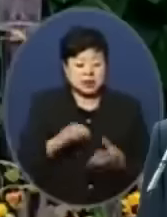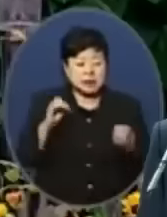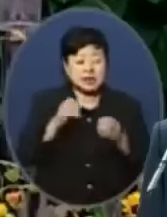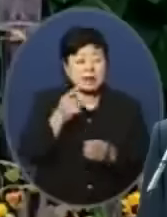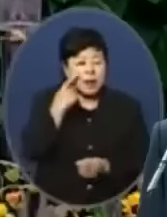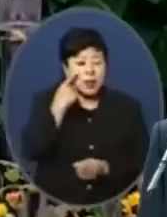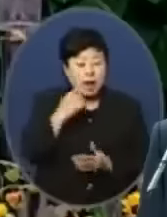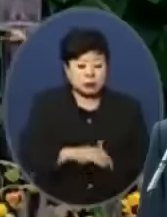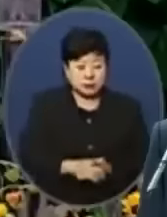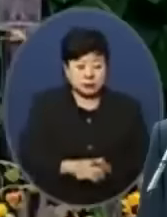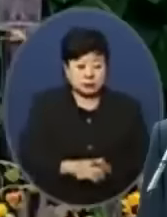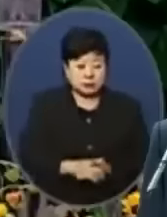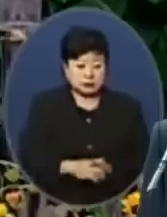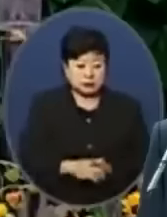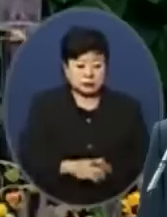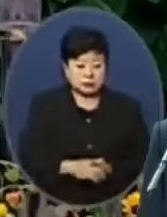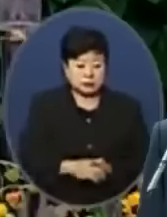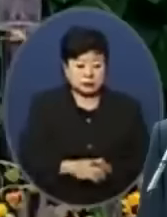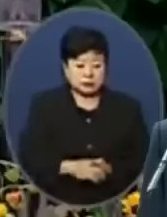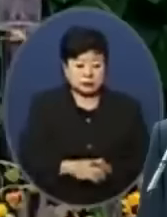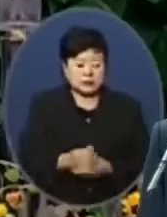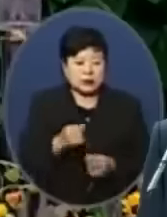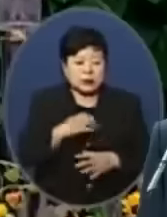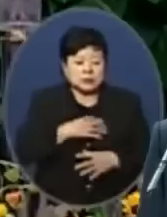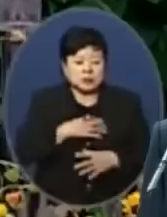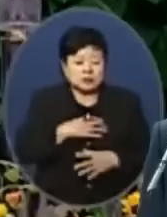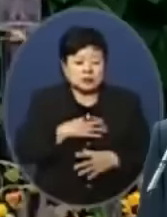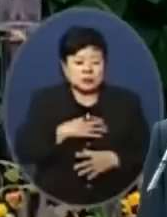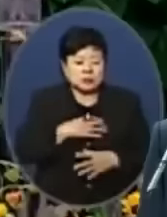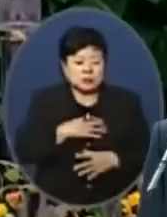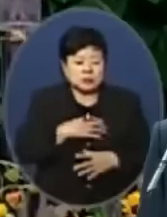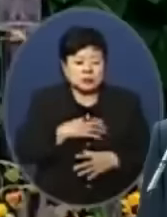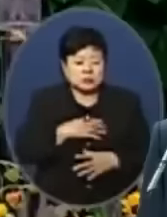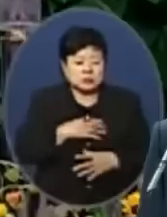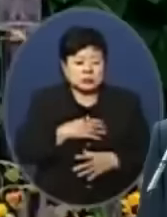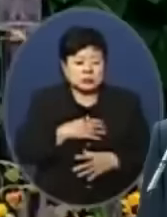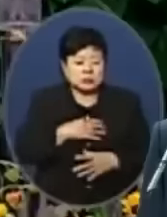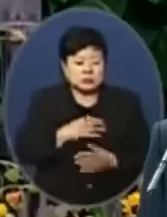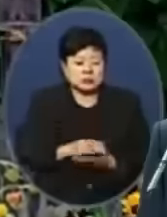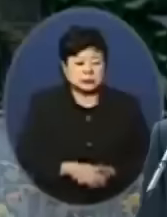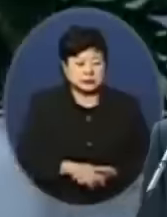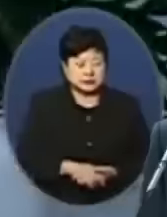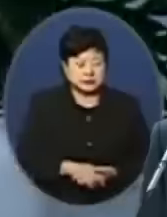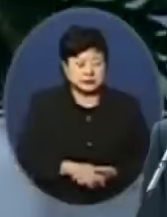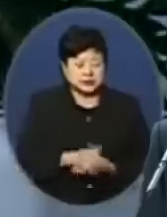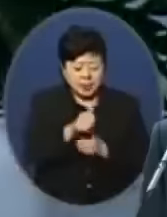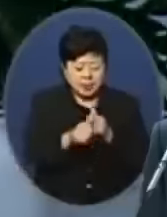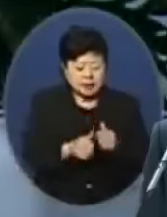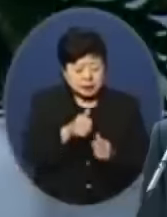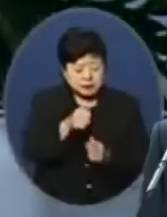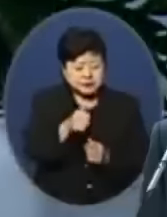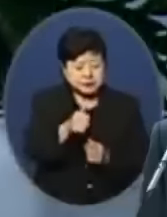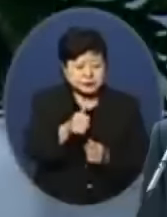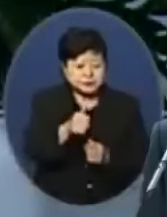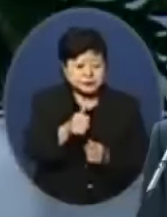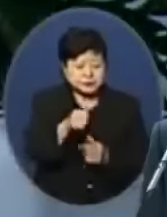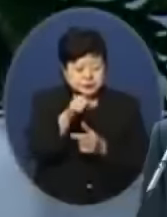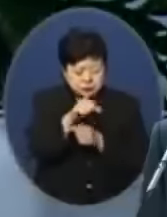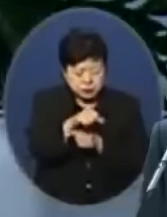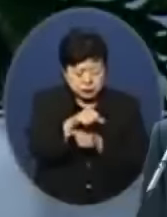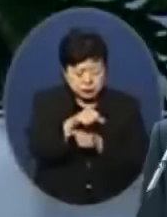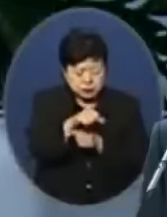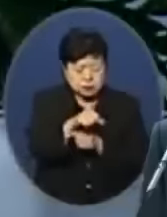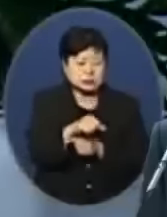대답해봐라. 아 내가 아찔하더라고요. 그래서 하나님께 잠시 묵도하고 난